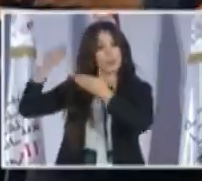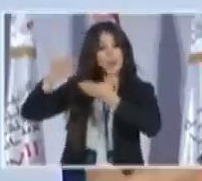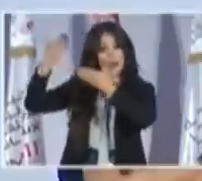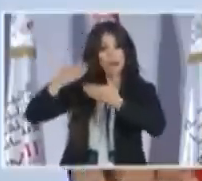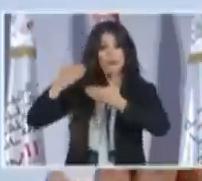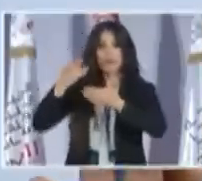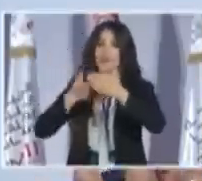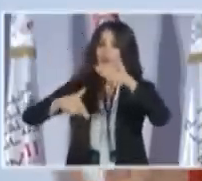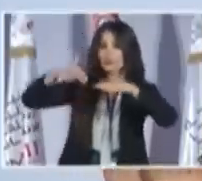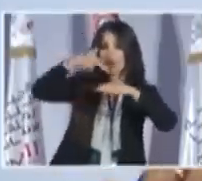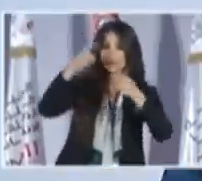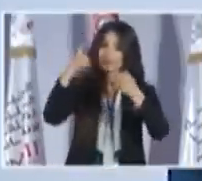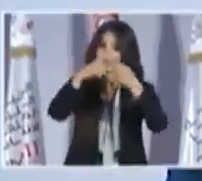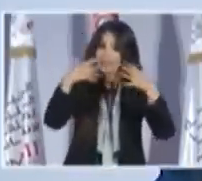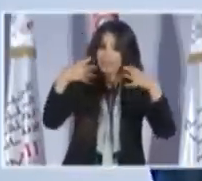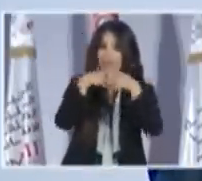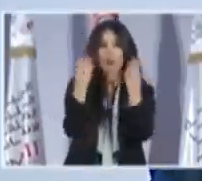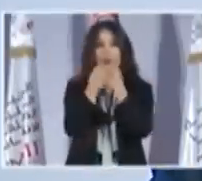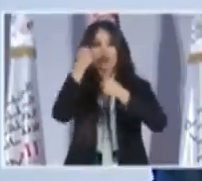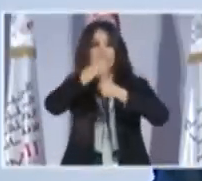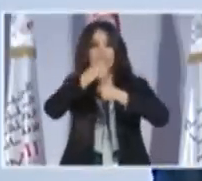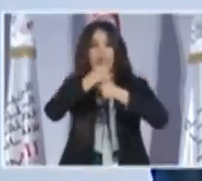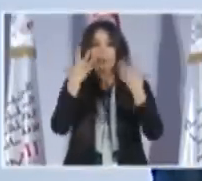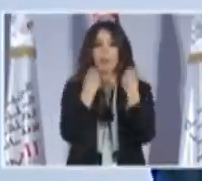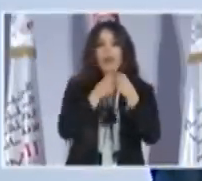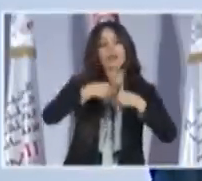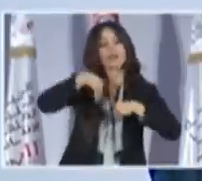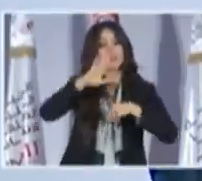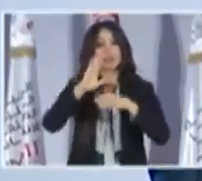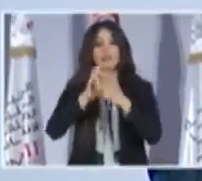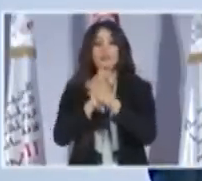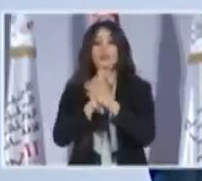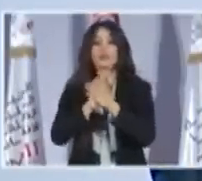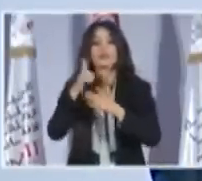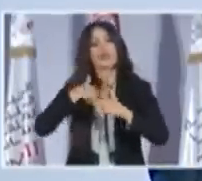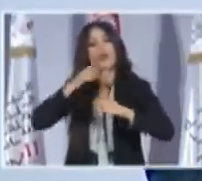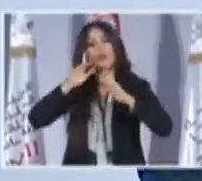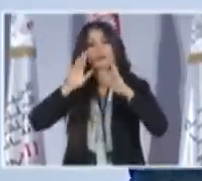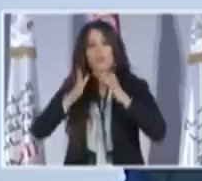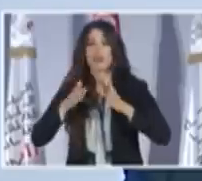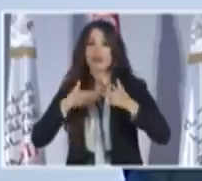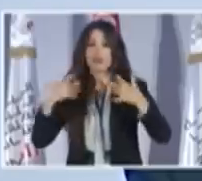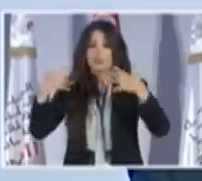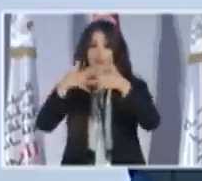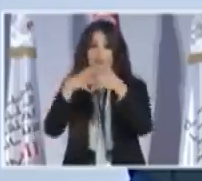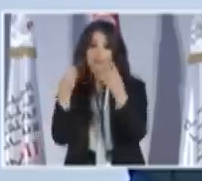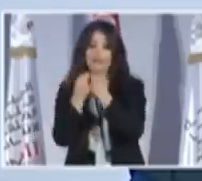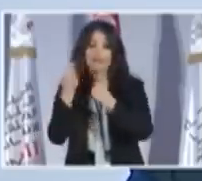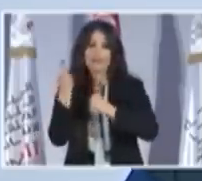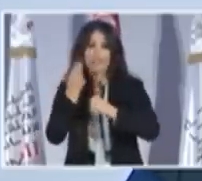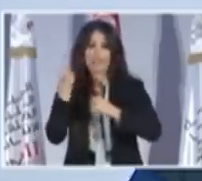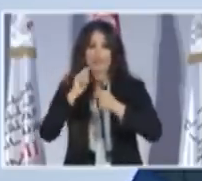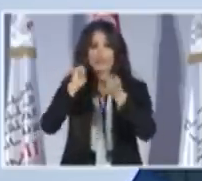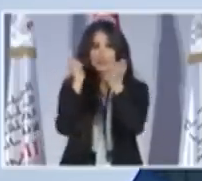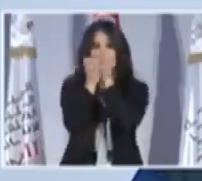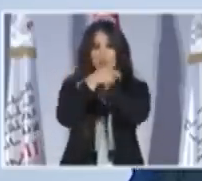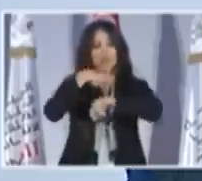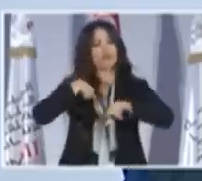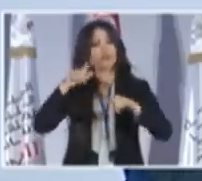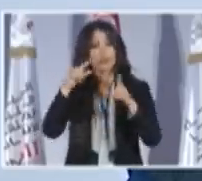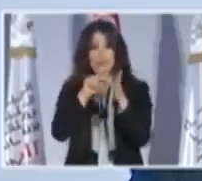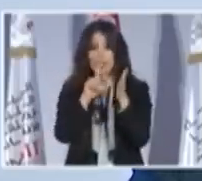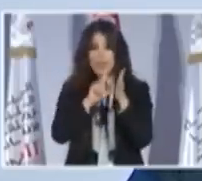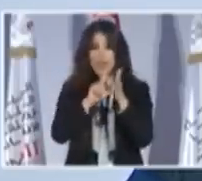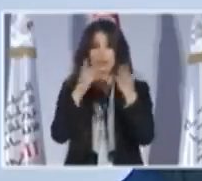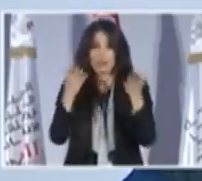في خدمه كبيره معنا لكن اه القرار المشترك من اجل وافيه حتى وهو قانون